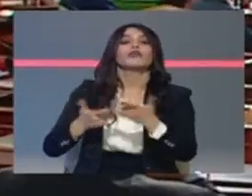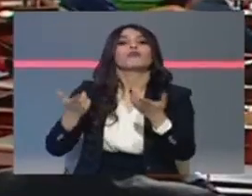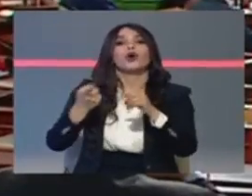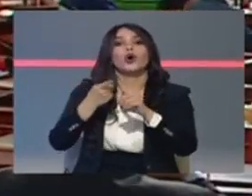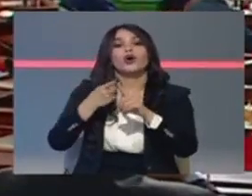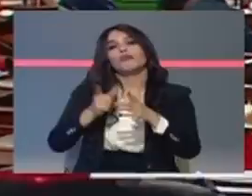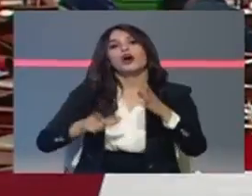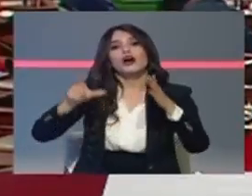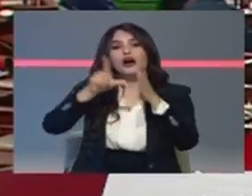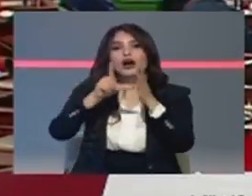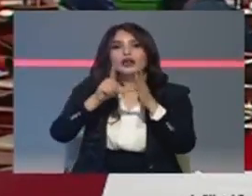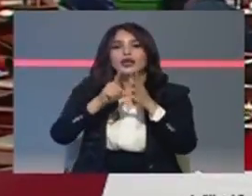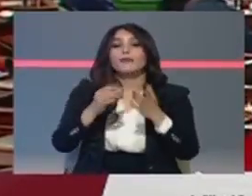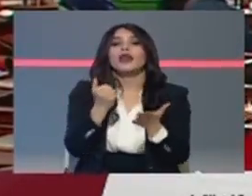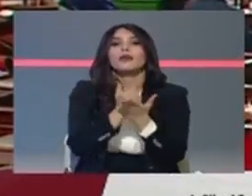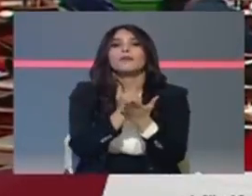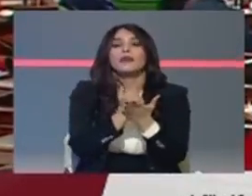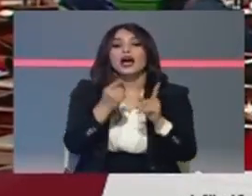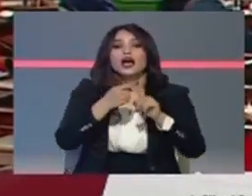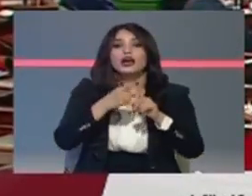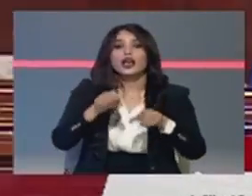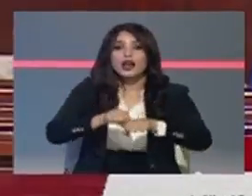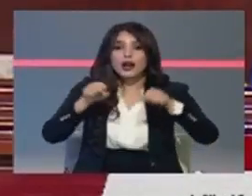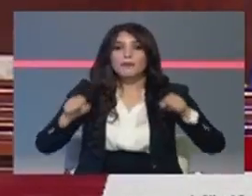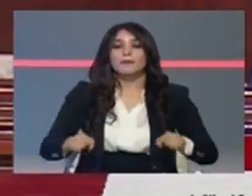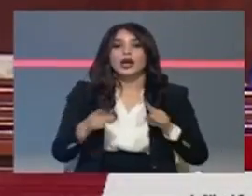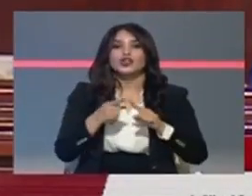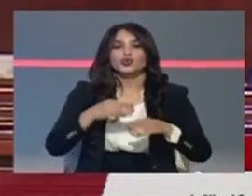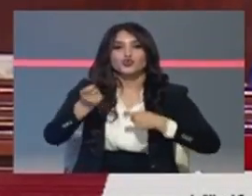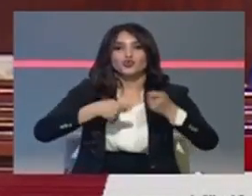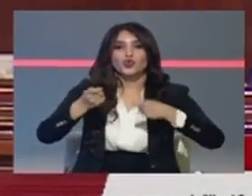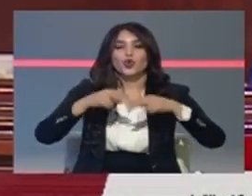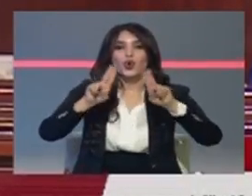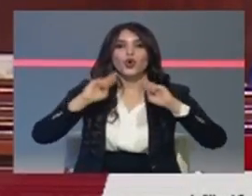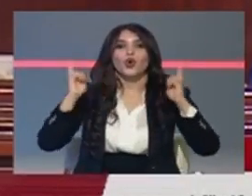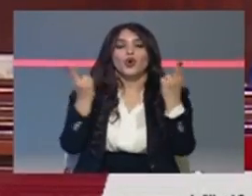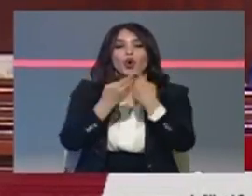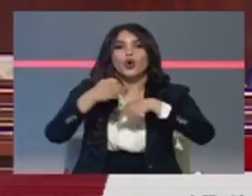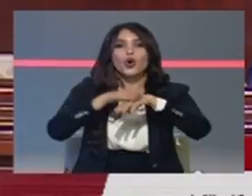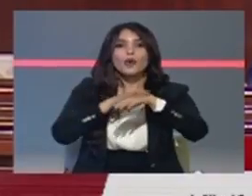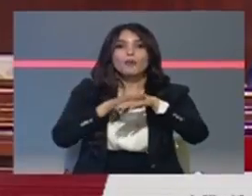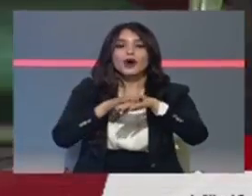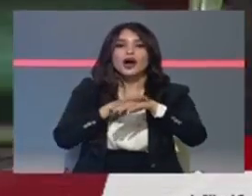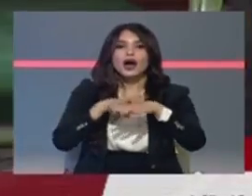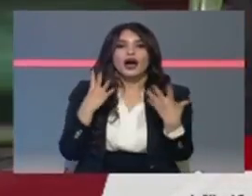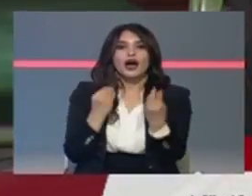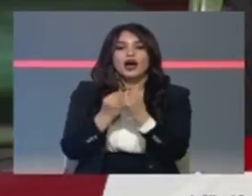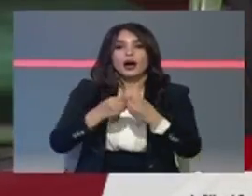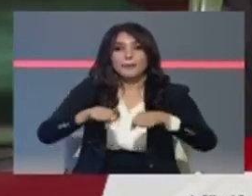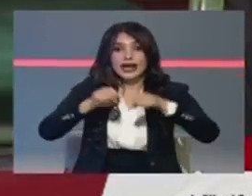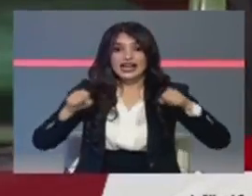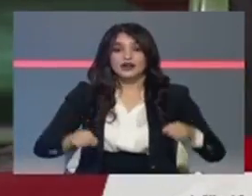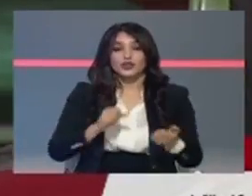الرقاعي المصدر من قبل البنك المركزي التونسي بالسوق المالية العالمية، موضوع الاتفاقات المبرمة بين البنك المركزي